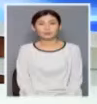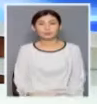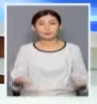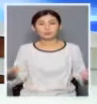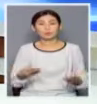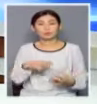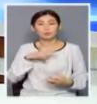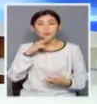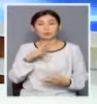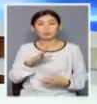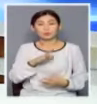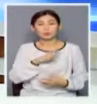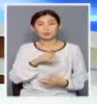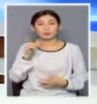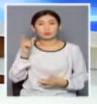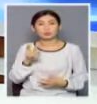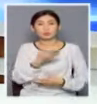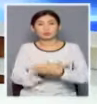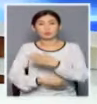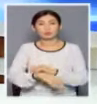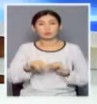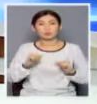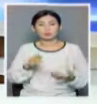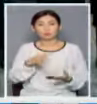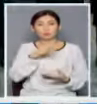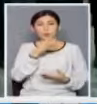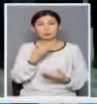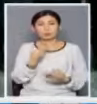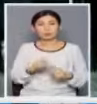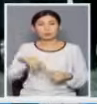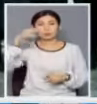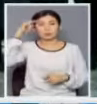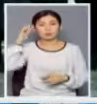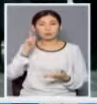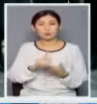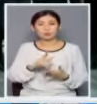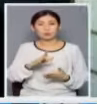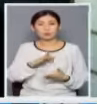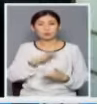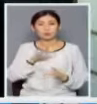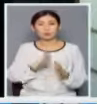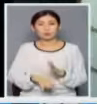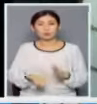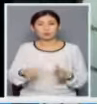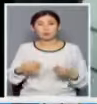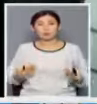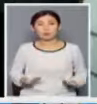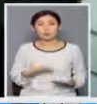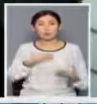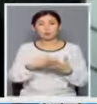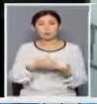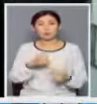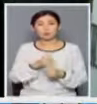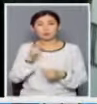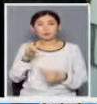Необходимо уделять больше внимания гражданам с ограниченными возможностями. Для них Казахстан должен стать безбарьерной зоной. В своем послании